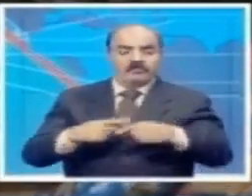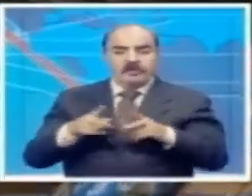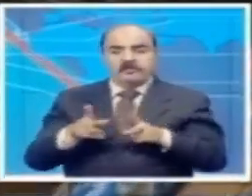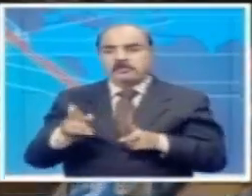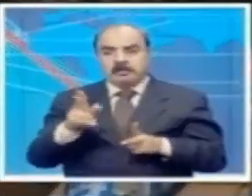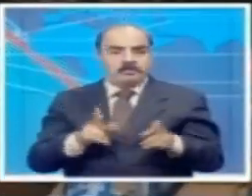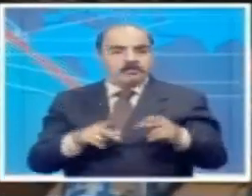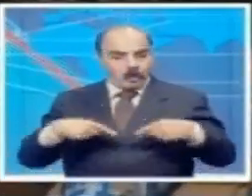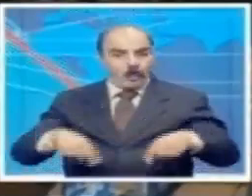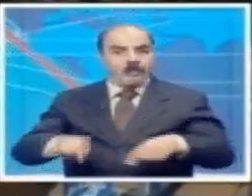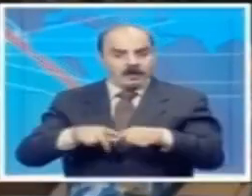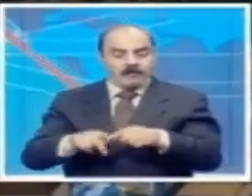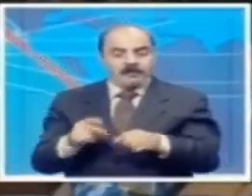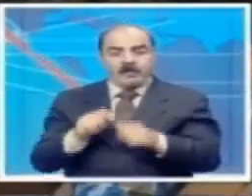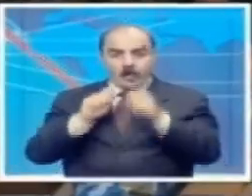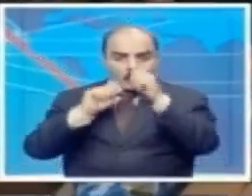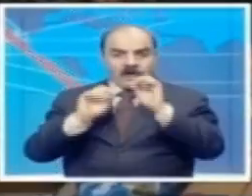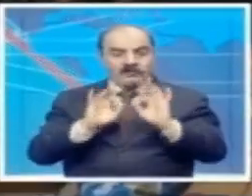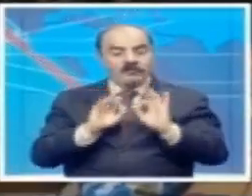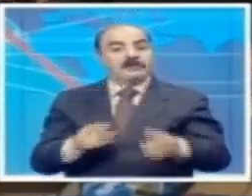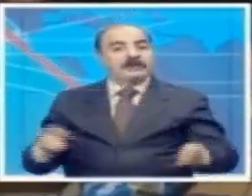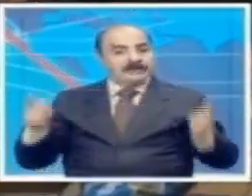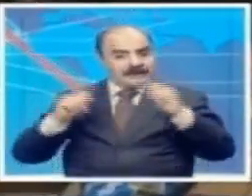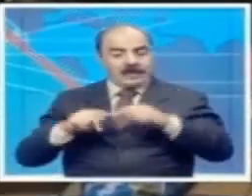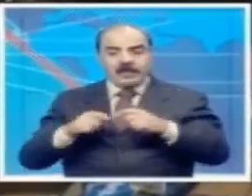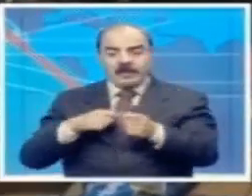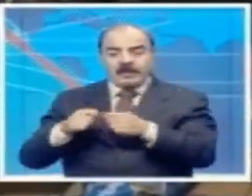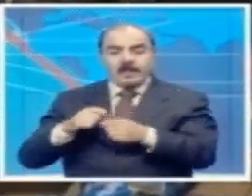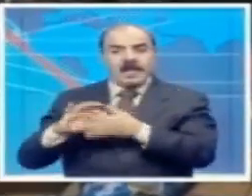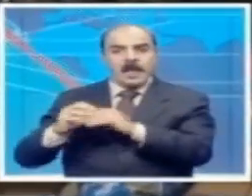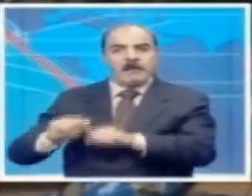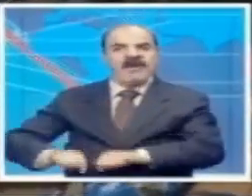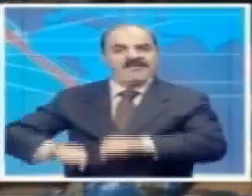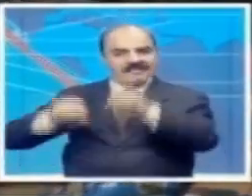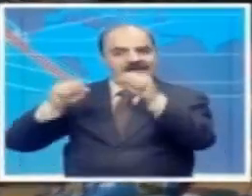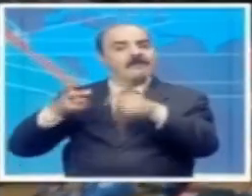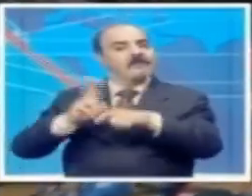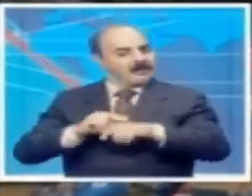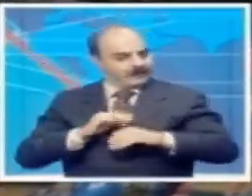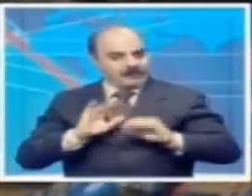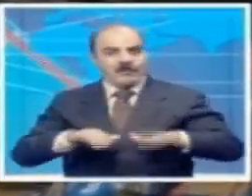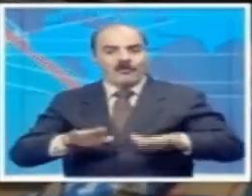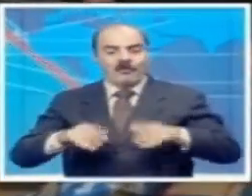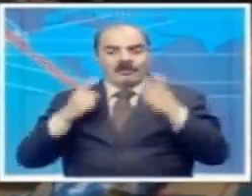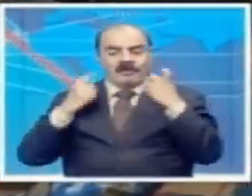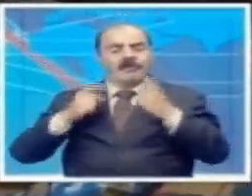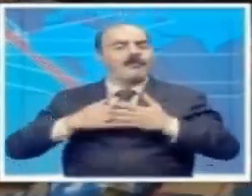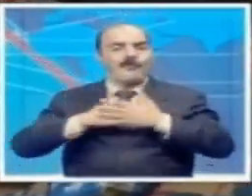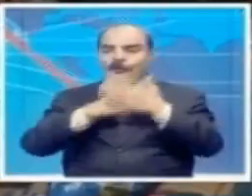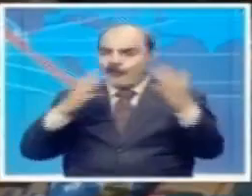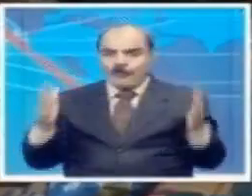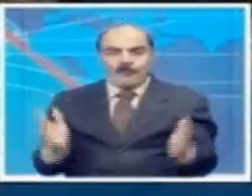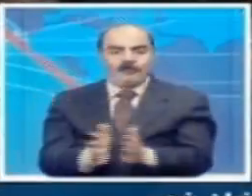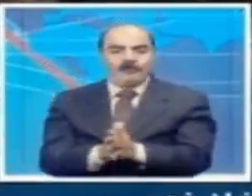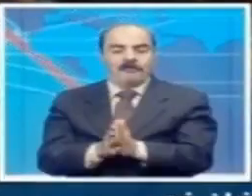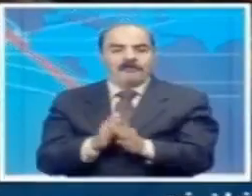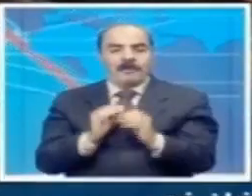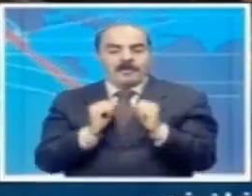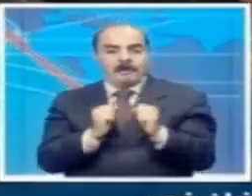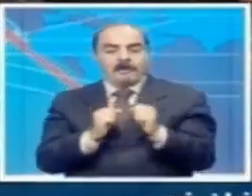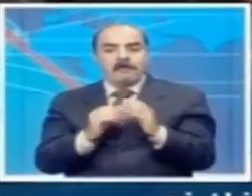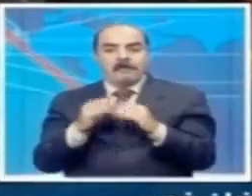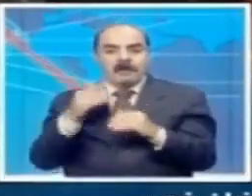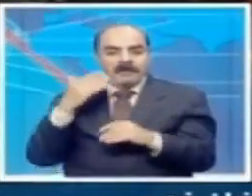8 ل 12 معرض بخلاف الشوادر ومنافذ جمعيتي والمنافذ الثابتة والمتنقلة لأمان وتحيا